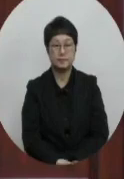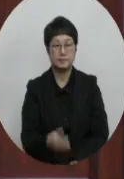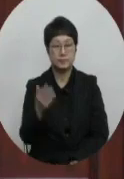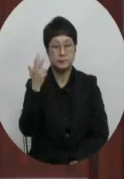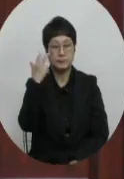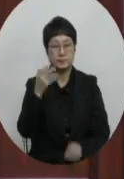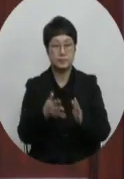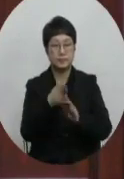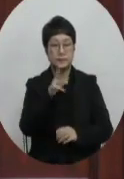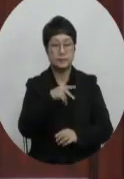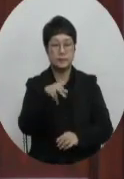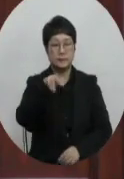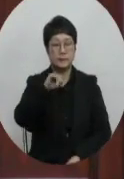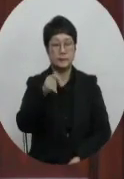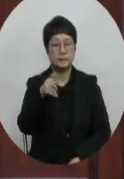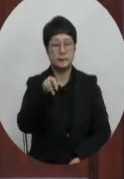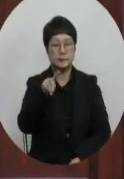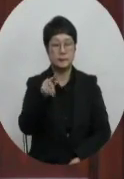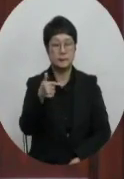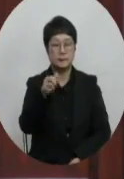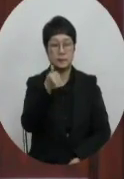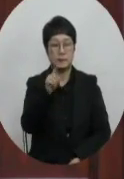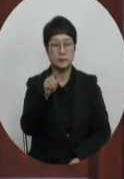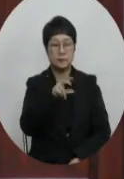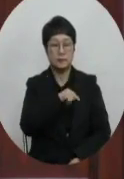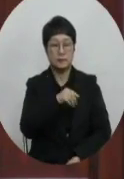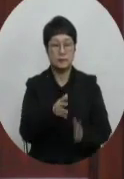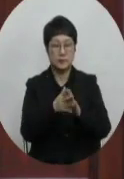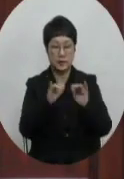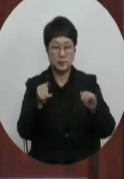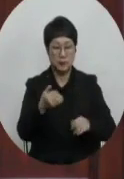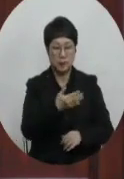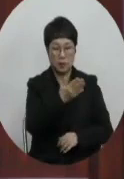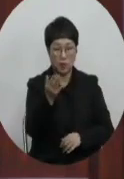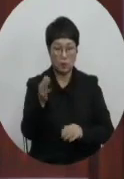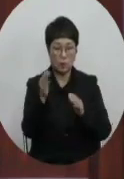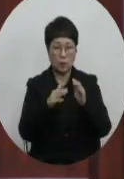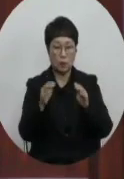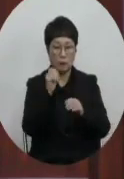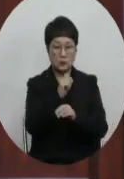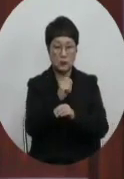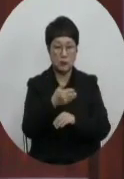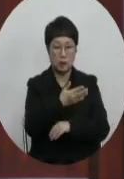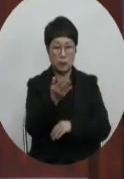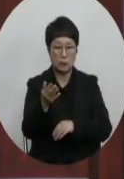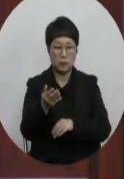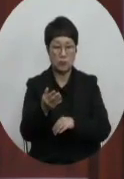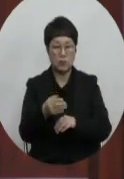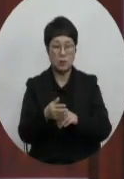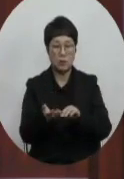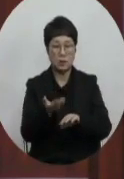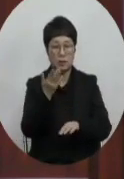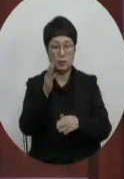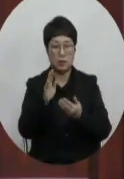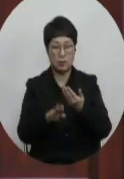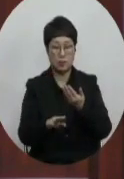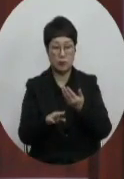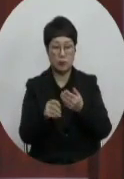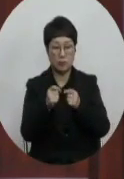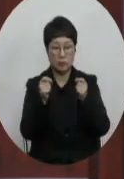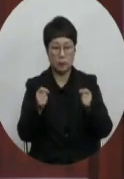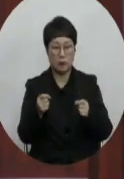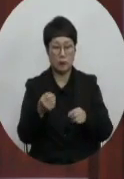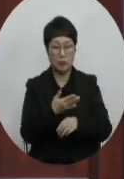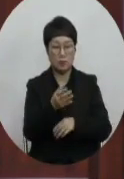여주시의회 진선아 의원입니다. 여주 시민 여러분과 여주시 공직자 여러분, 여주시의회 선배 동료 의원님과